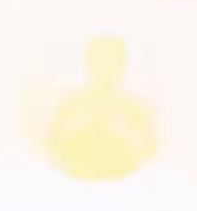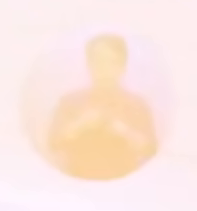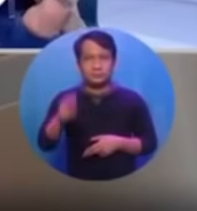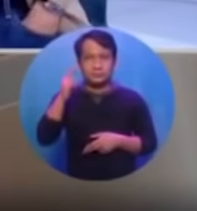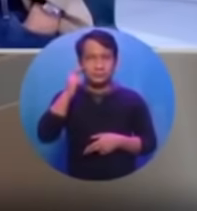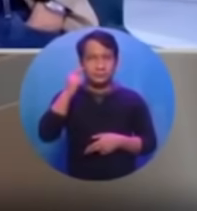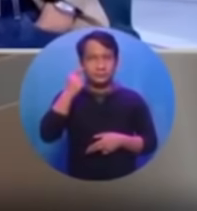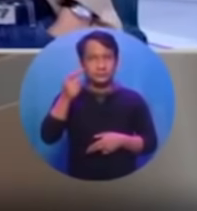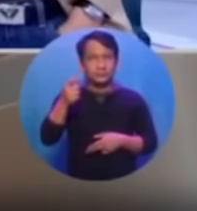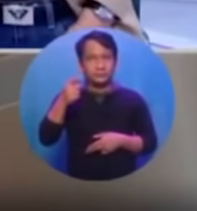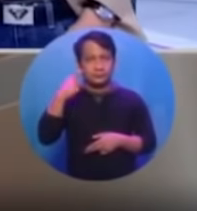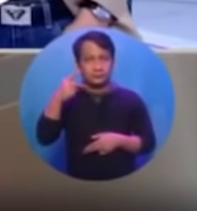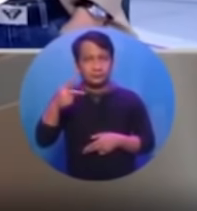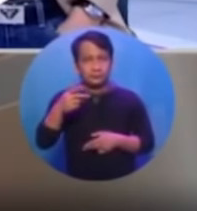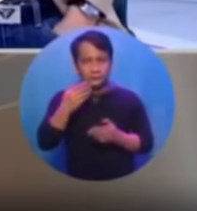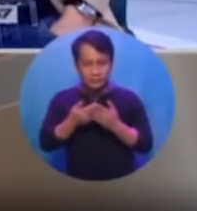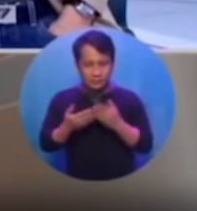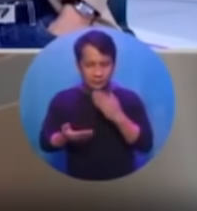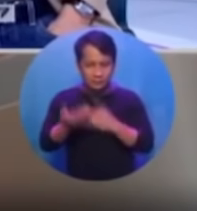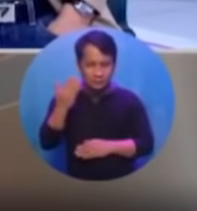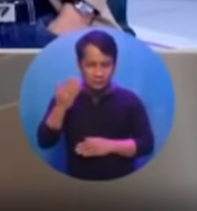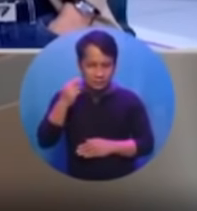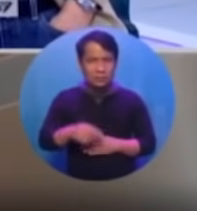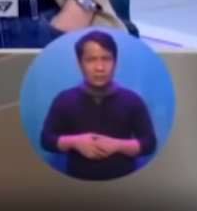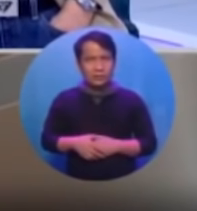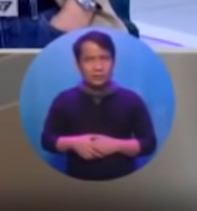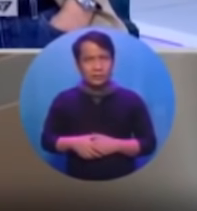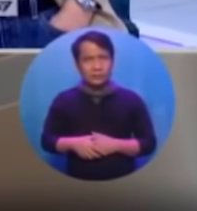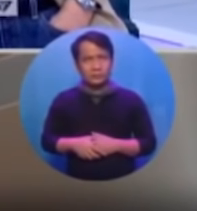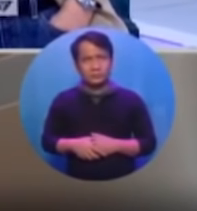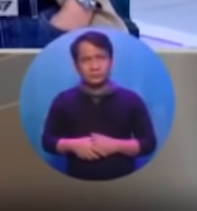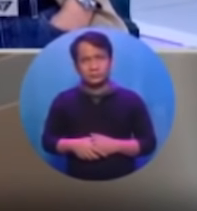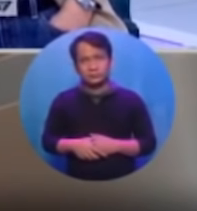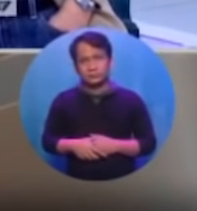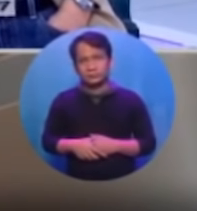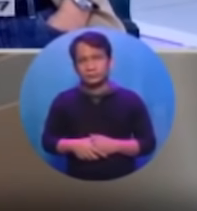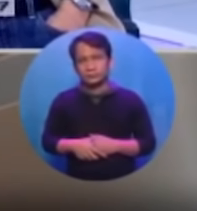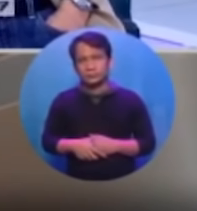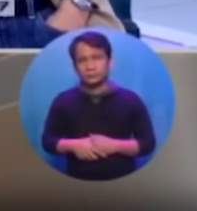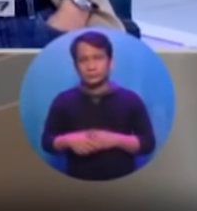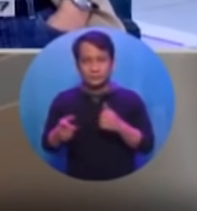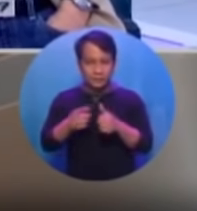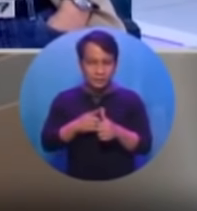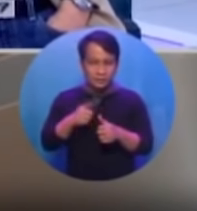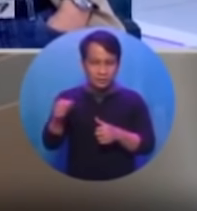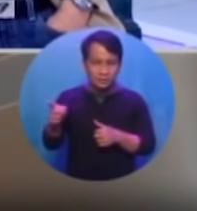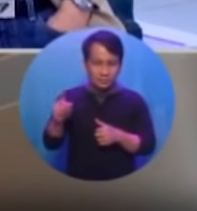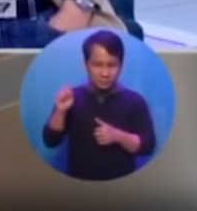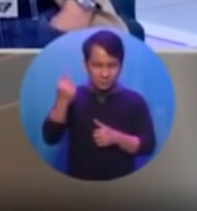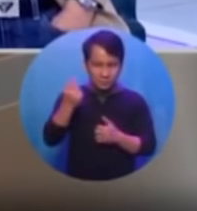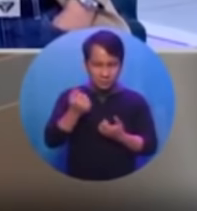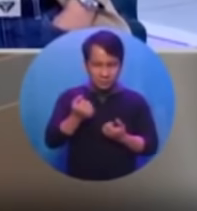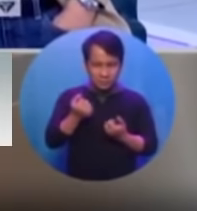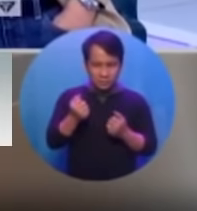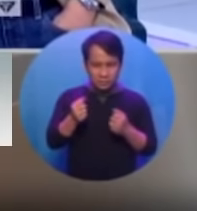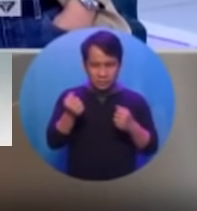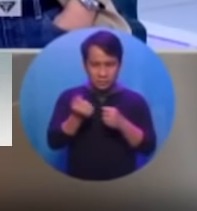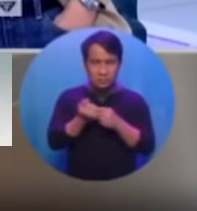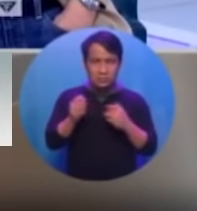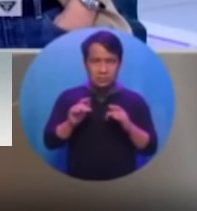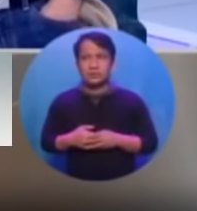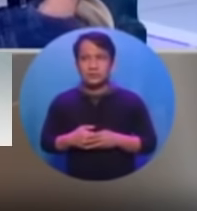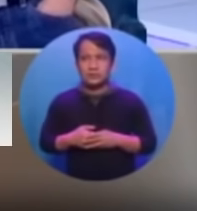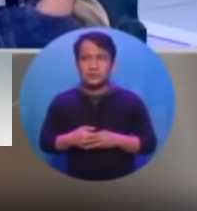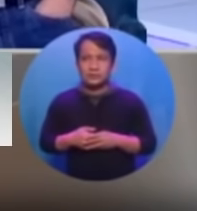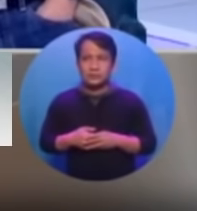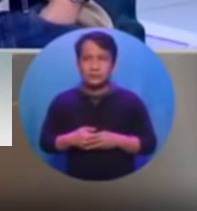biktima. Magandang umaga po, Sir Neil. Hello po. Una sa lahat, kami po ay taus-puso na ikiramay sa inyo, Sir